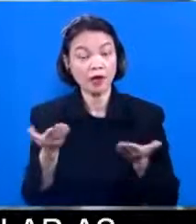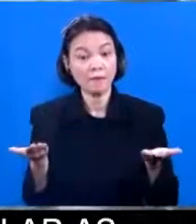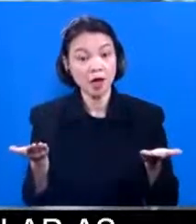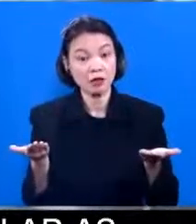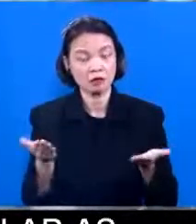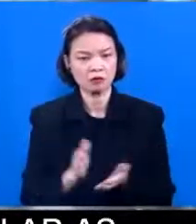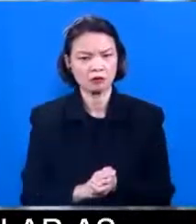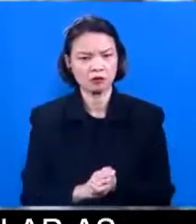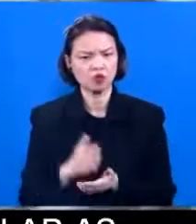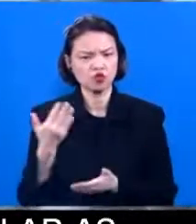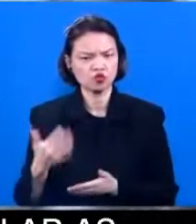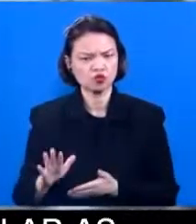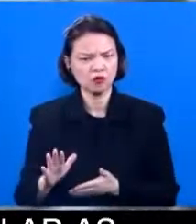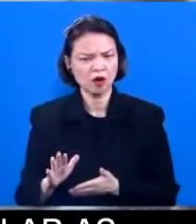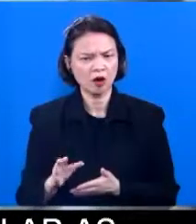sejak udah berapa bulan ya,